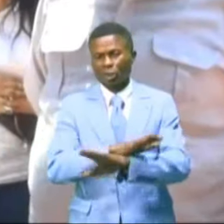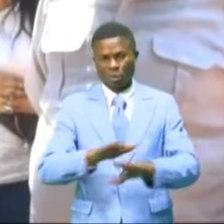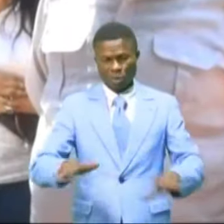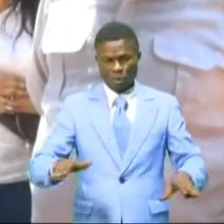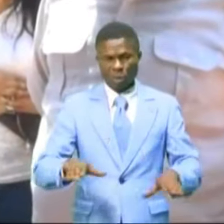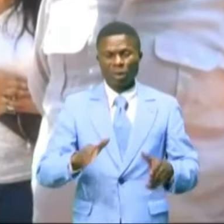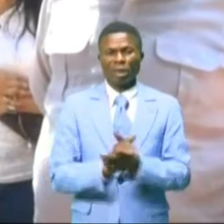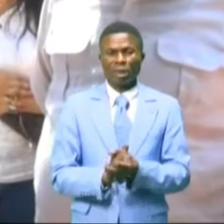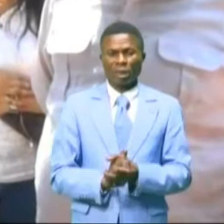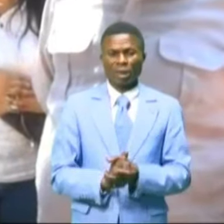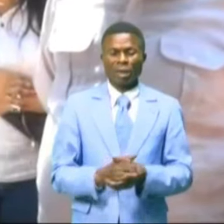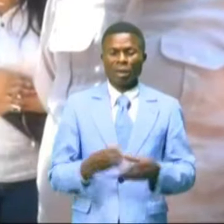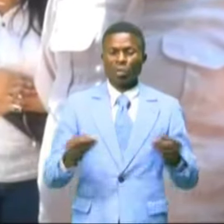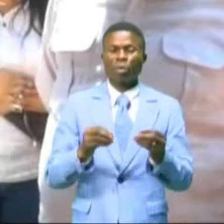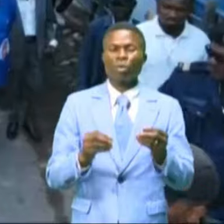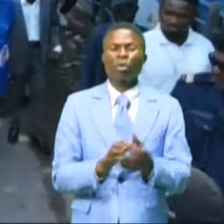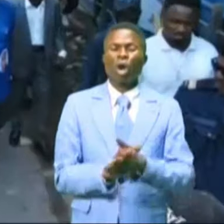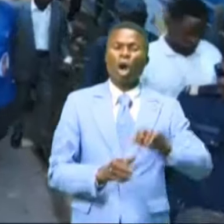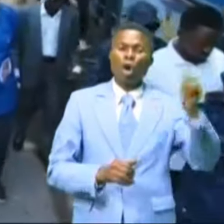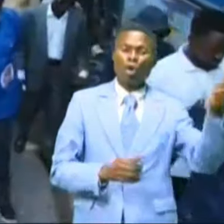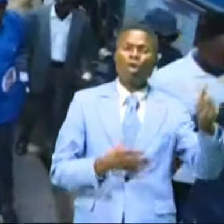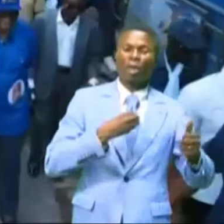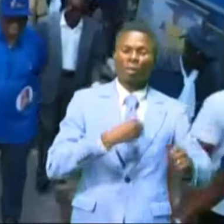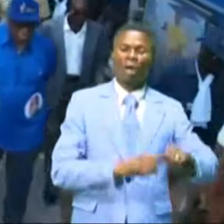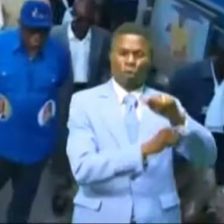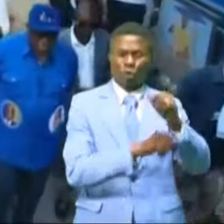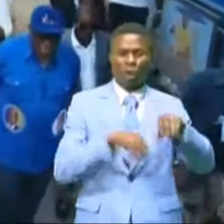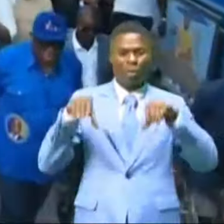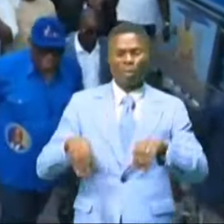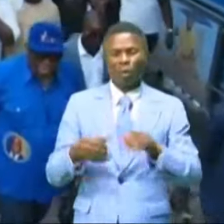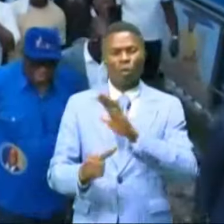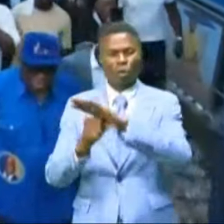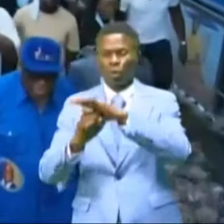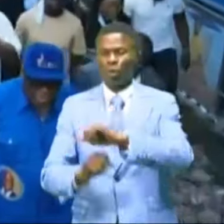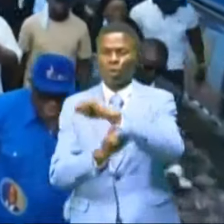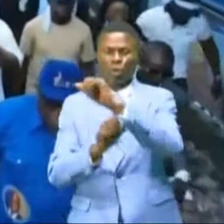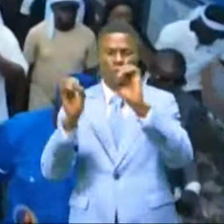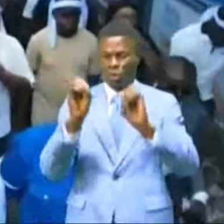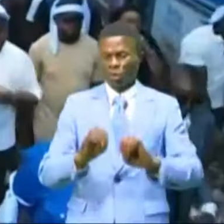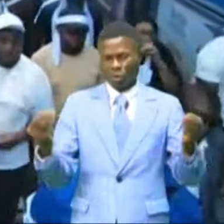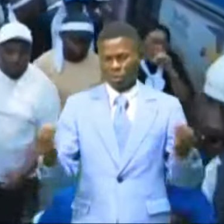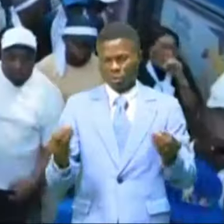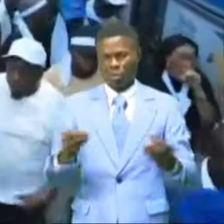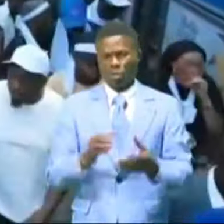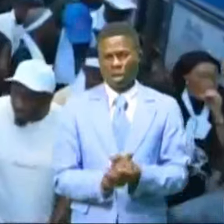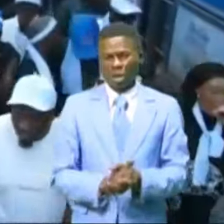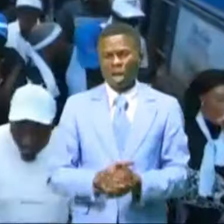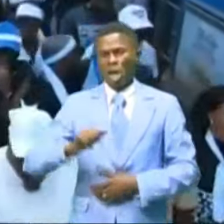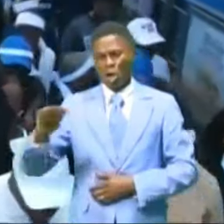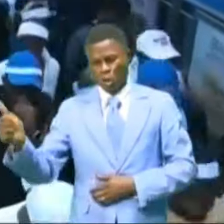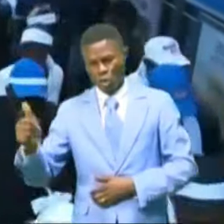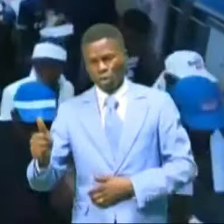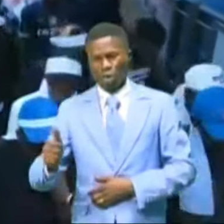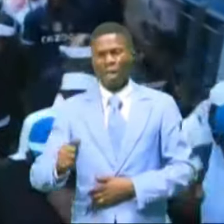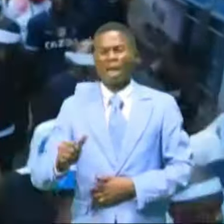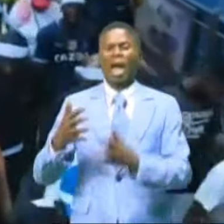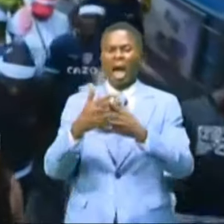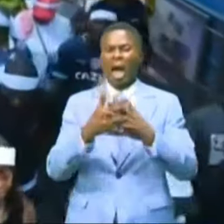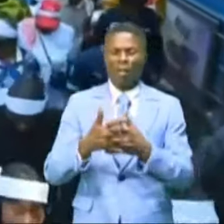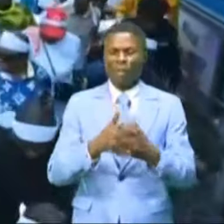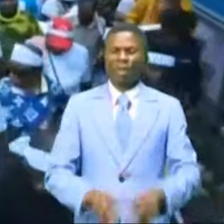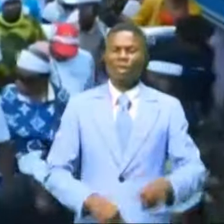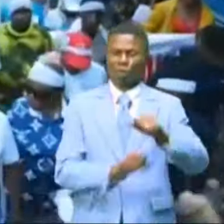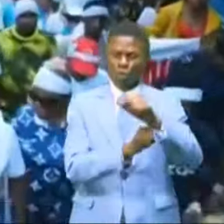l'Ukraine. Pourquoi deux poids, deux mesures? Des tissus blancs autour des têtes, les Quinois ont montré leurs préoccupations sur